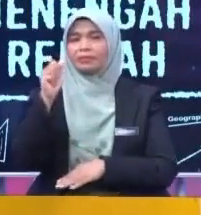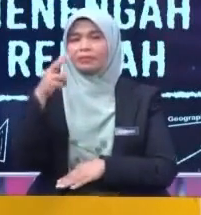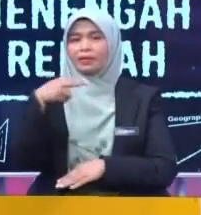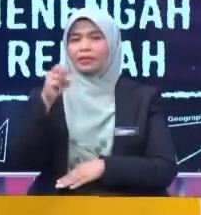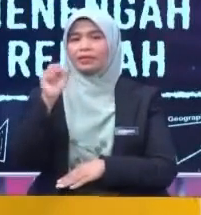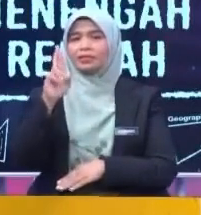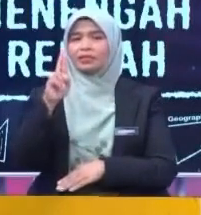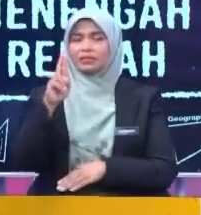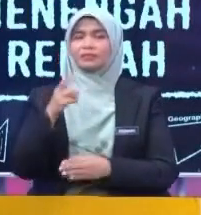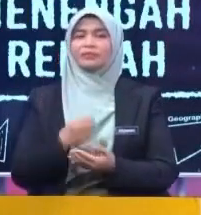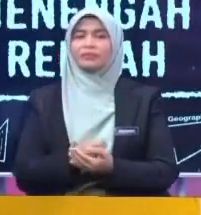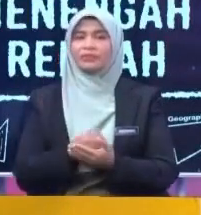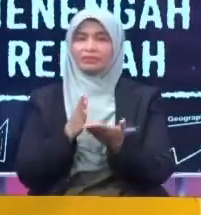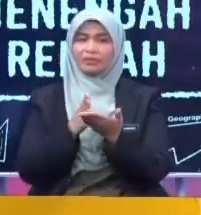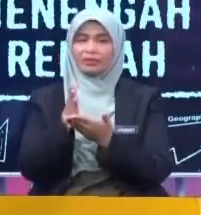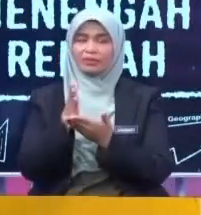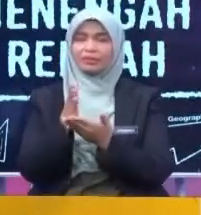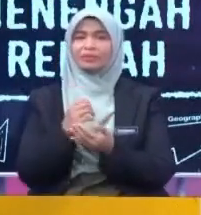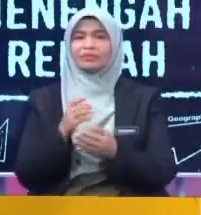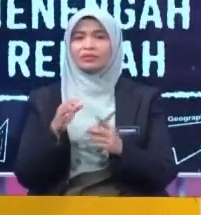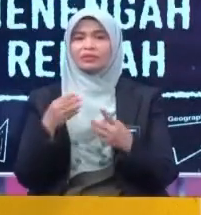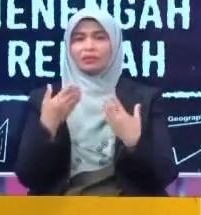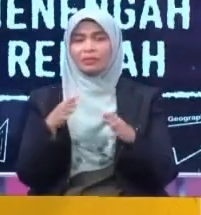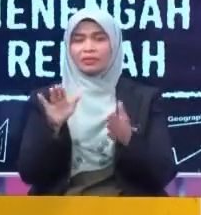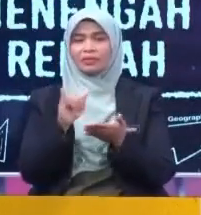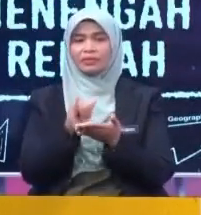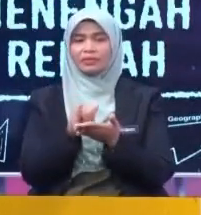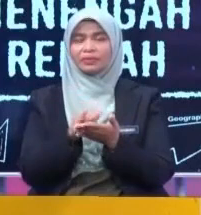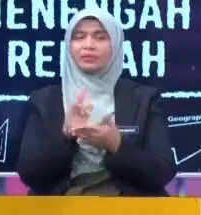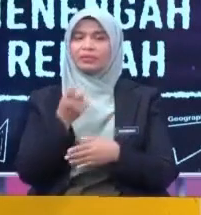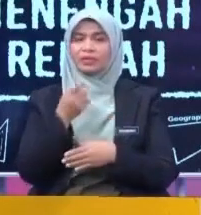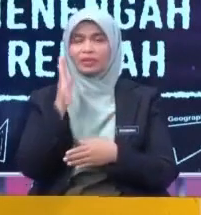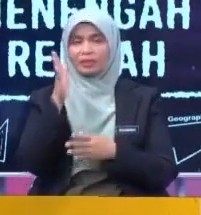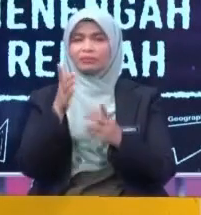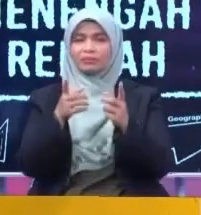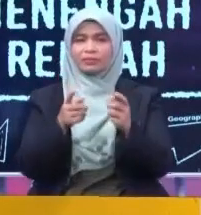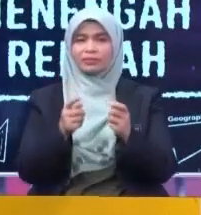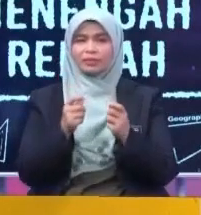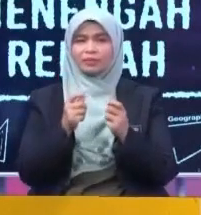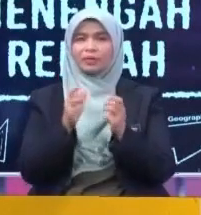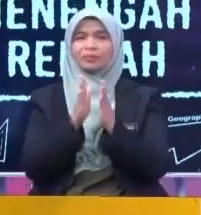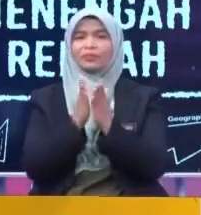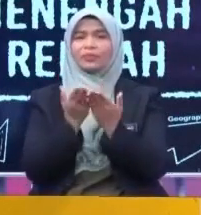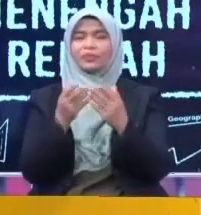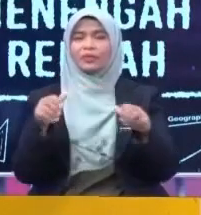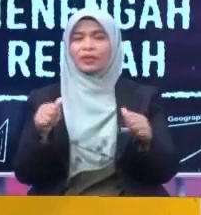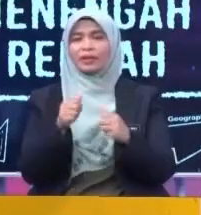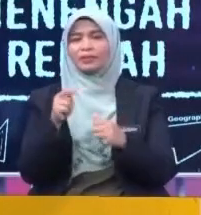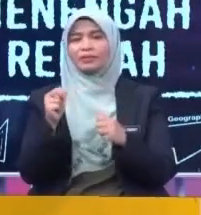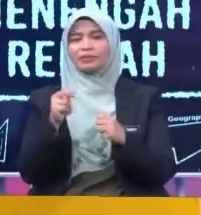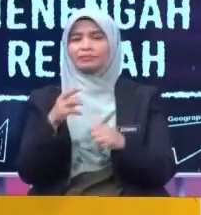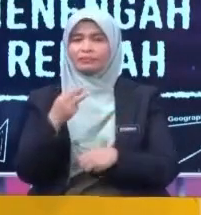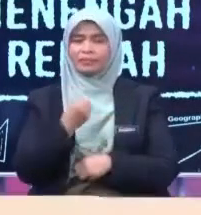Okay. Seterusnya, setelah duduk di Mahsyar tu nanti kita akan menerima buku amalan masing-masing kan. Seterusnya ada